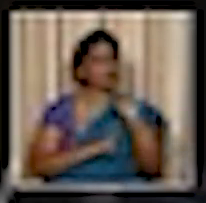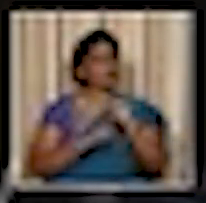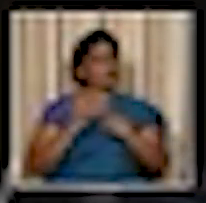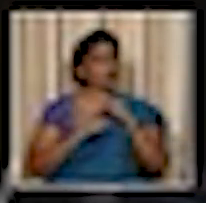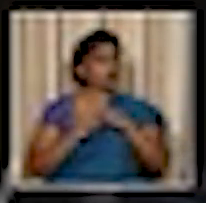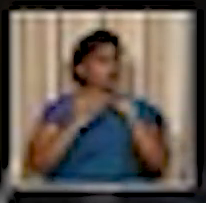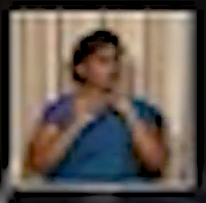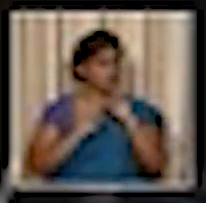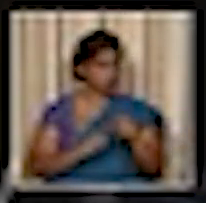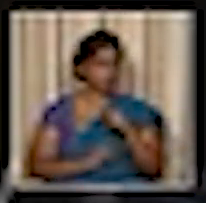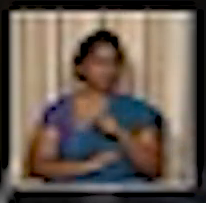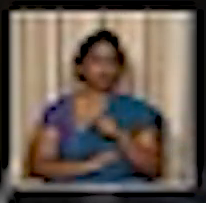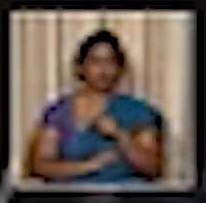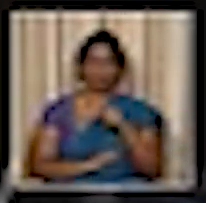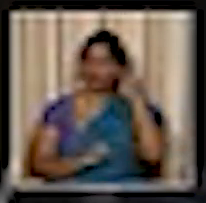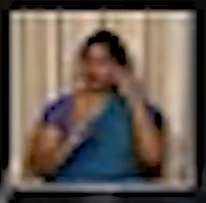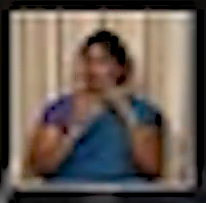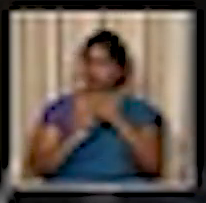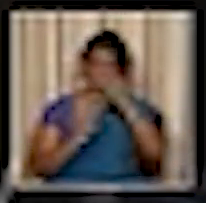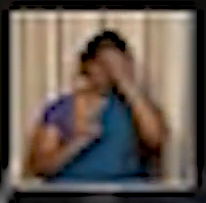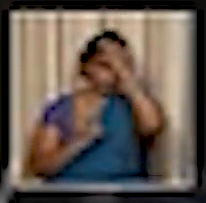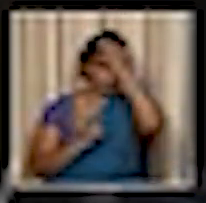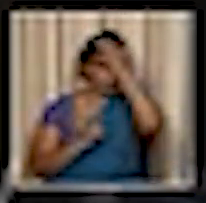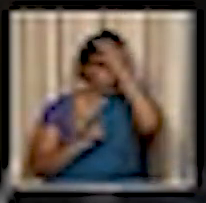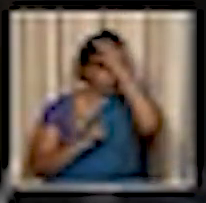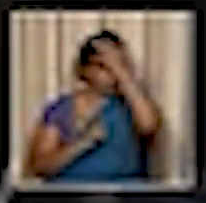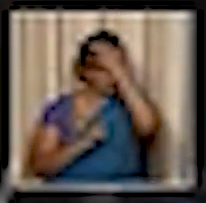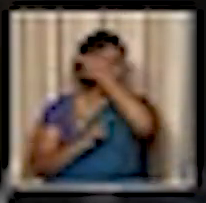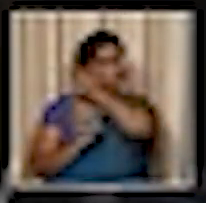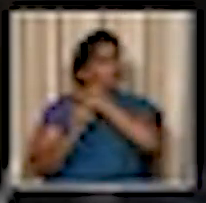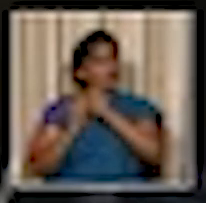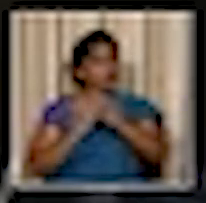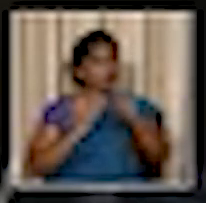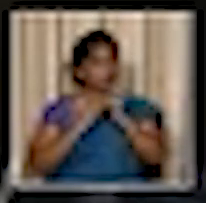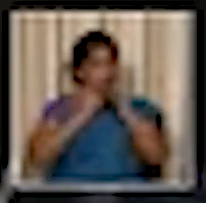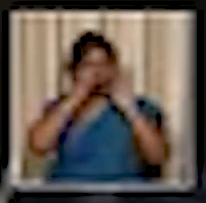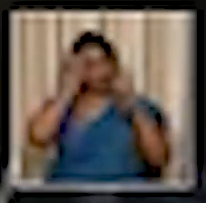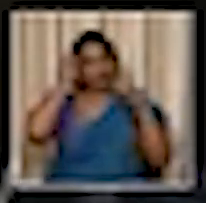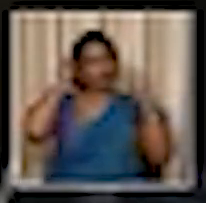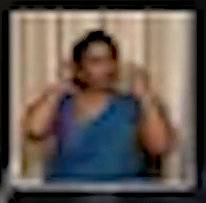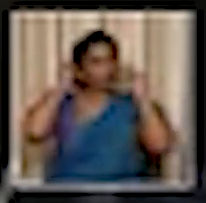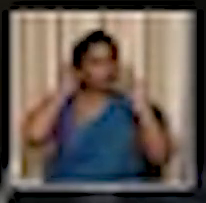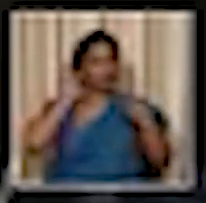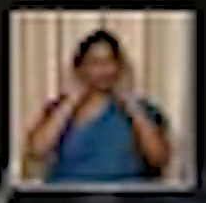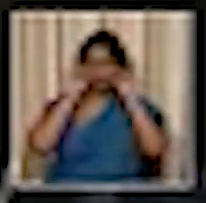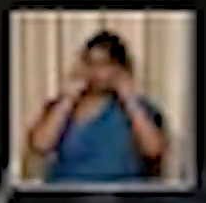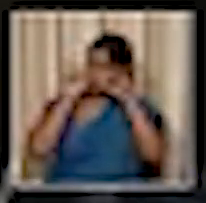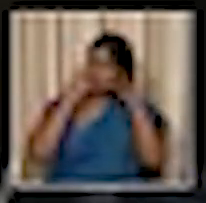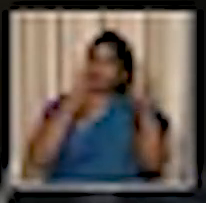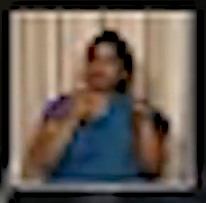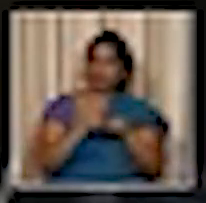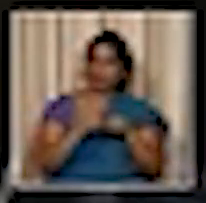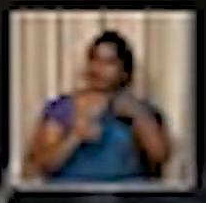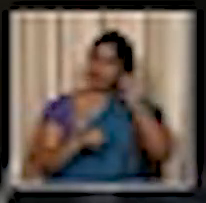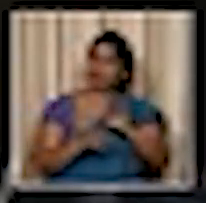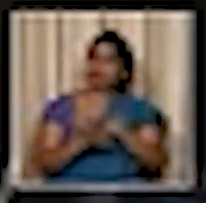පාර්ලිමේන්තුවට ඉදිරිපත් කරන්න, ඒ පිළිබඳව පියවර ගත යුතු අයට මේ පිළිබඳව ඇස් ඇරවලා